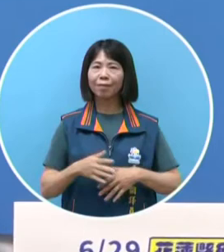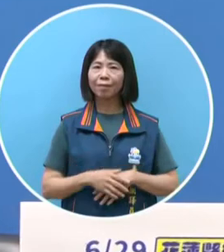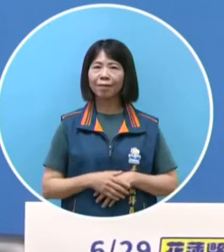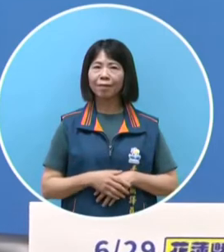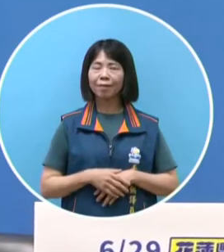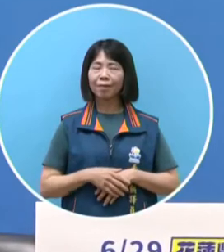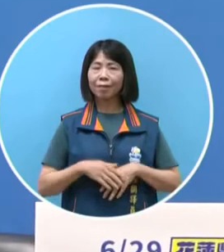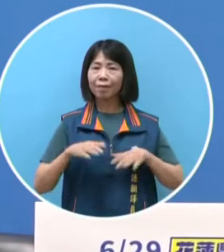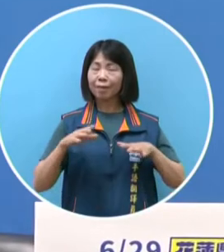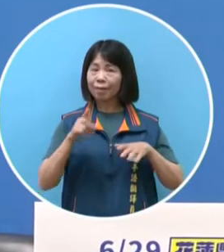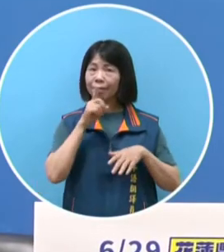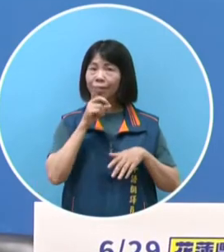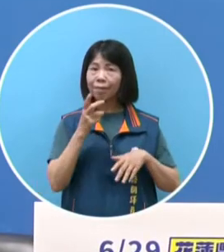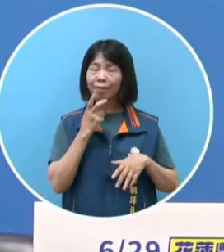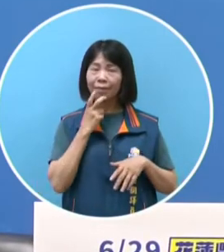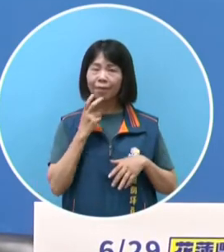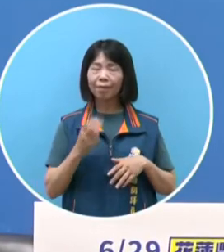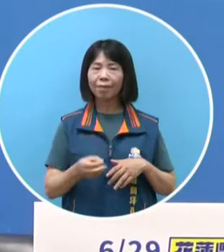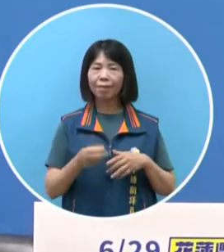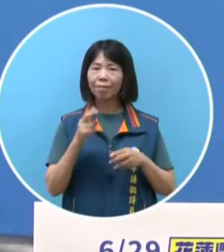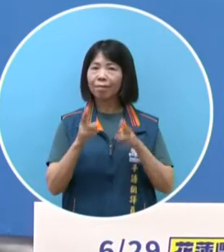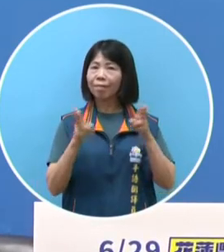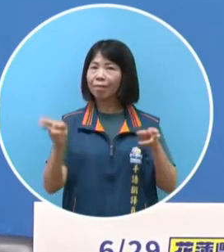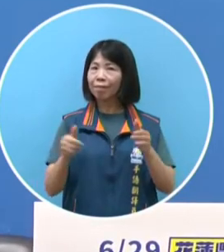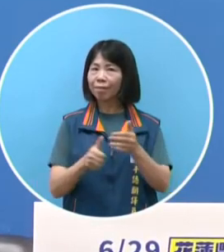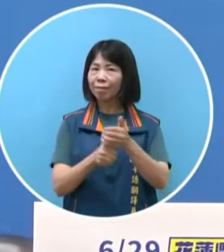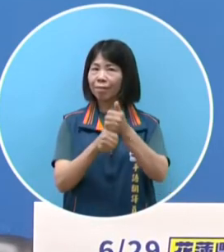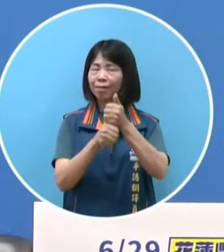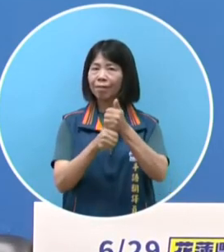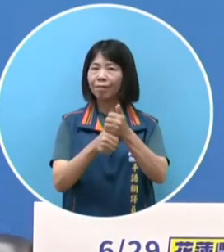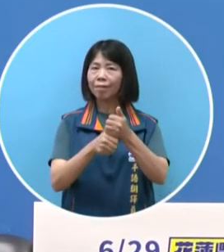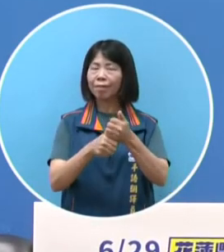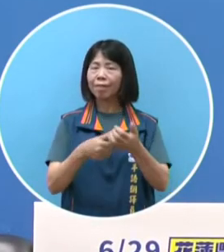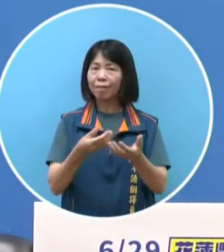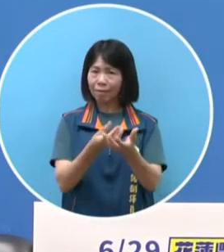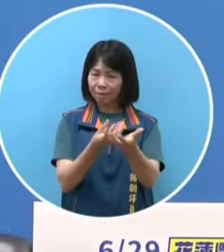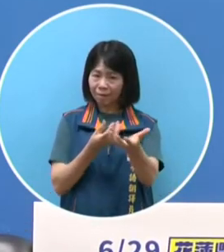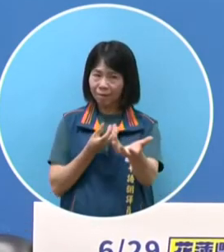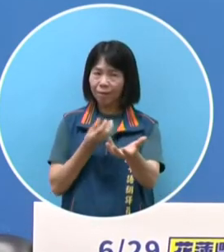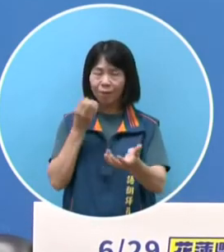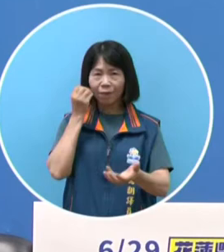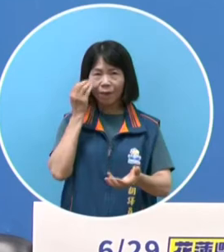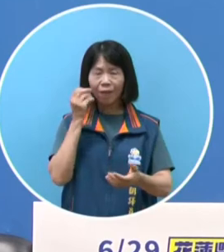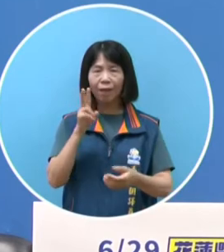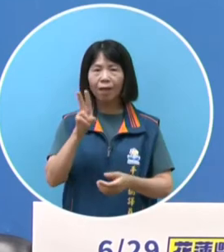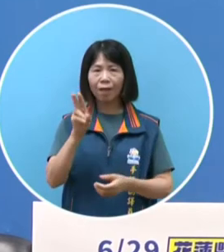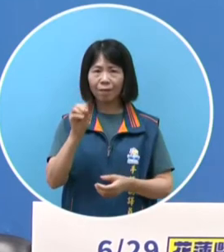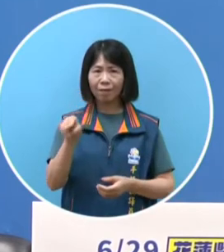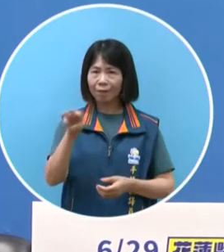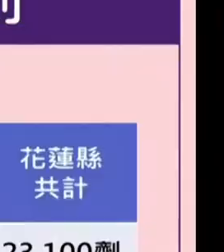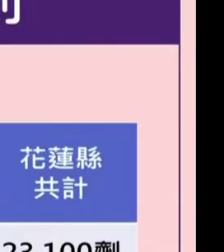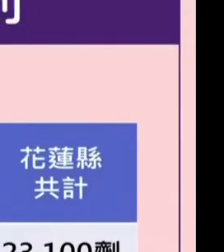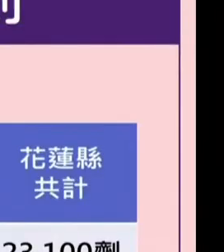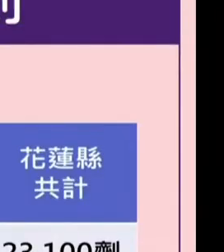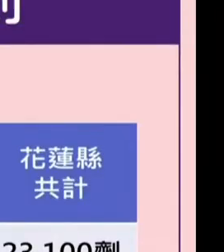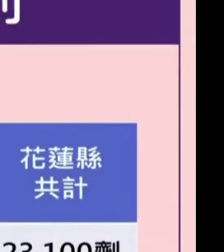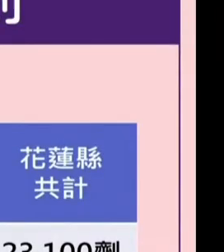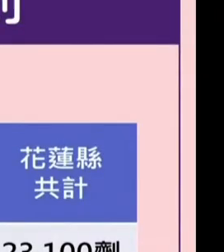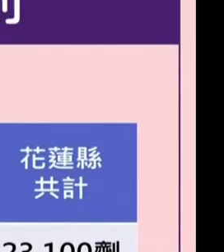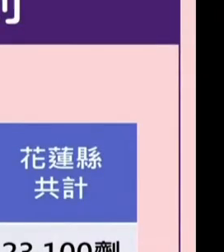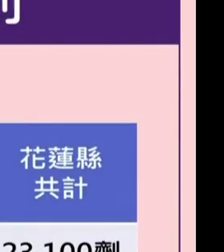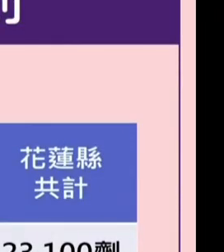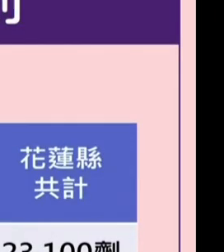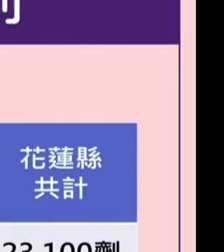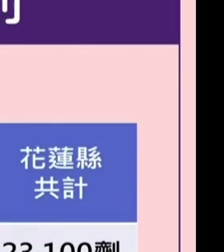次呢，中央这个疫情指挥中心拨给花莲一共23100剂，但